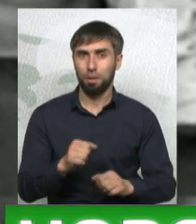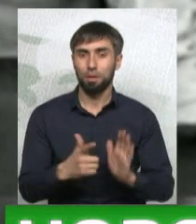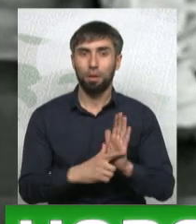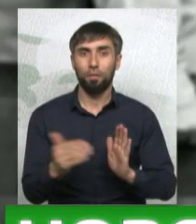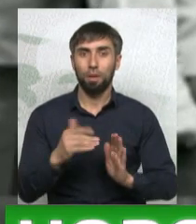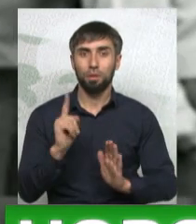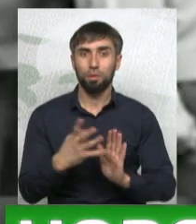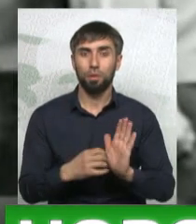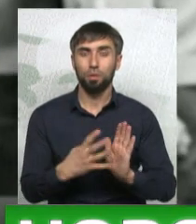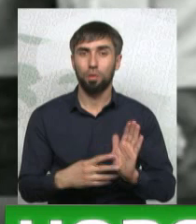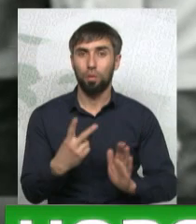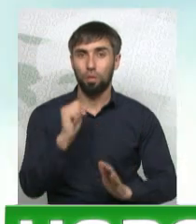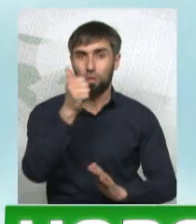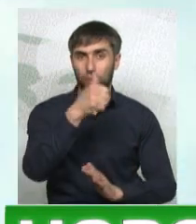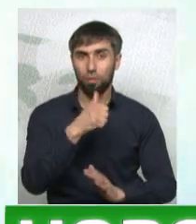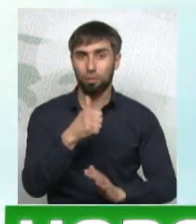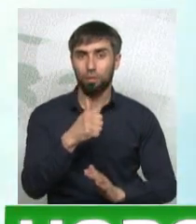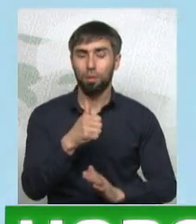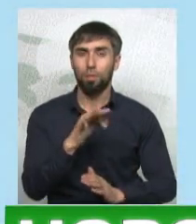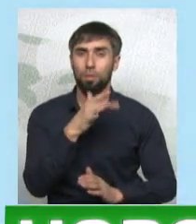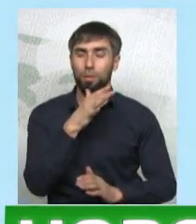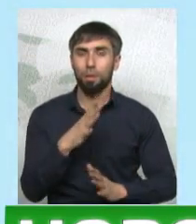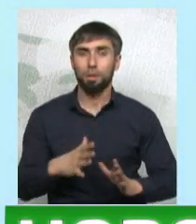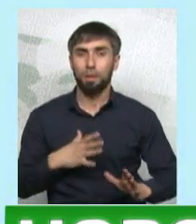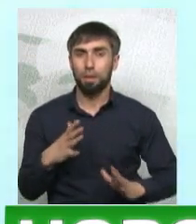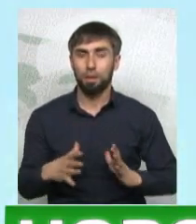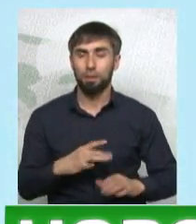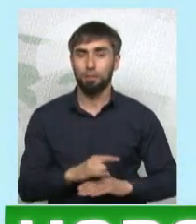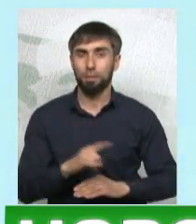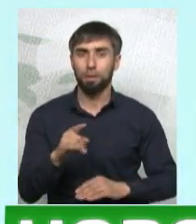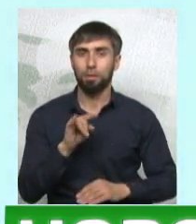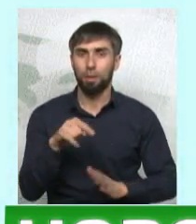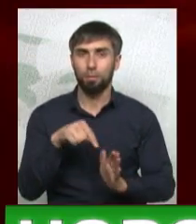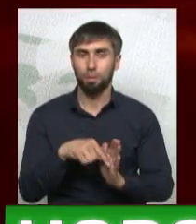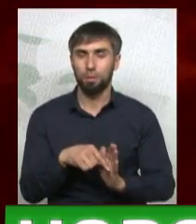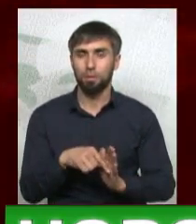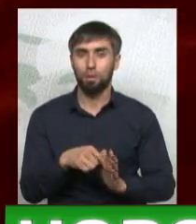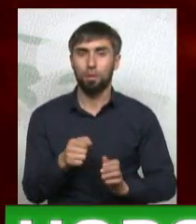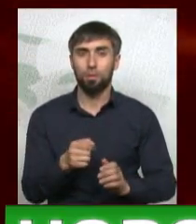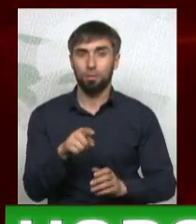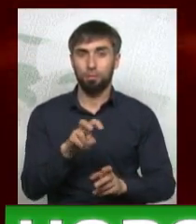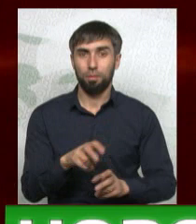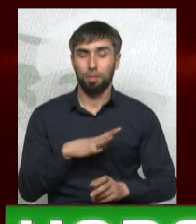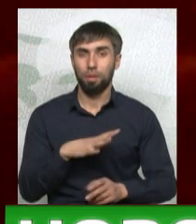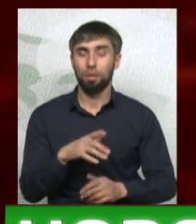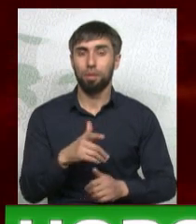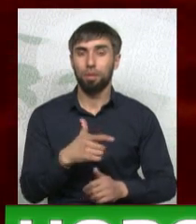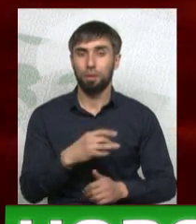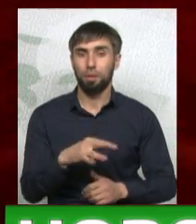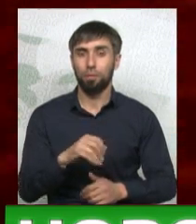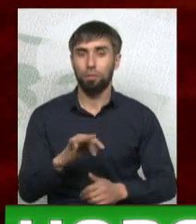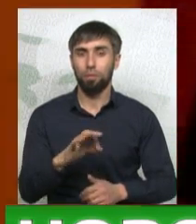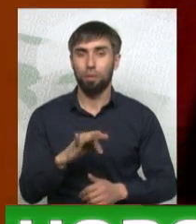7 февраля 1992 года во время тренировочного полета в самолете, за штурвалом которого сидел генерал-майор